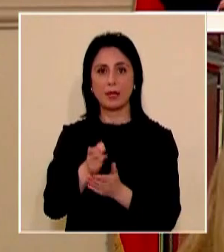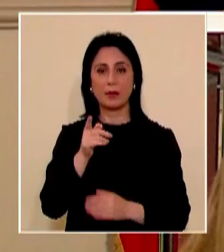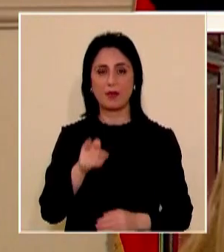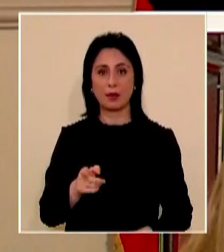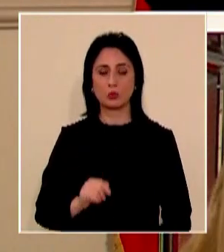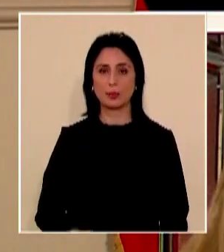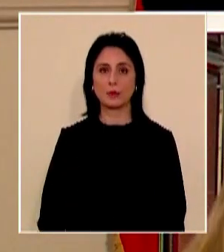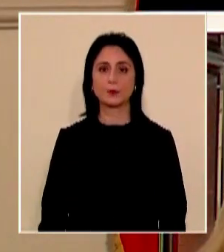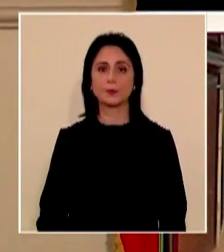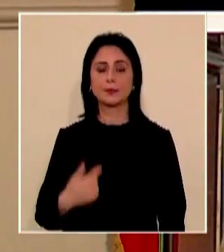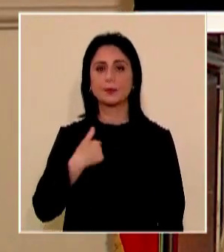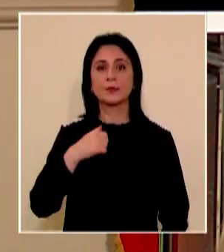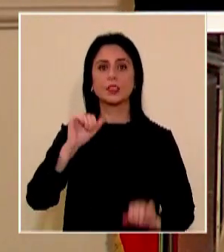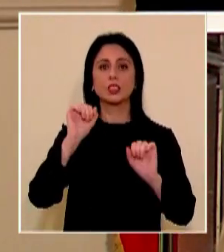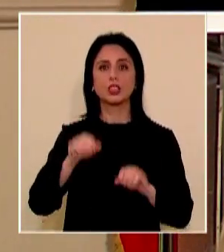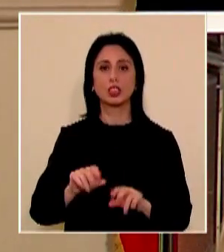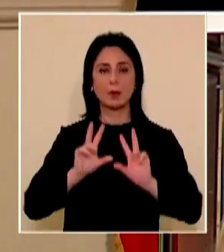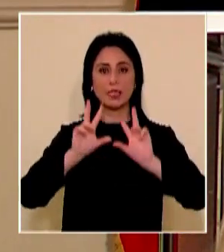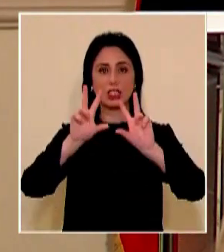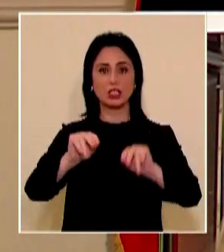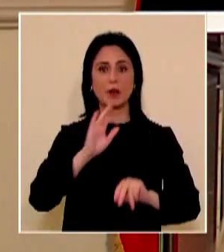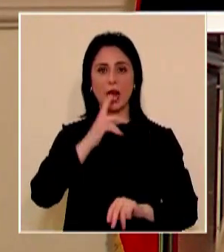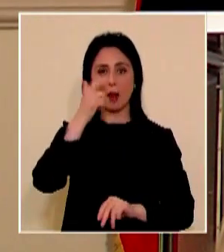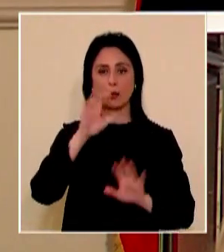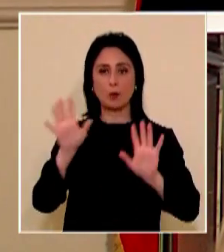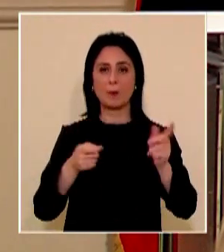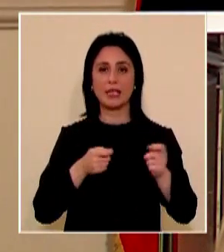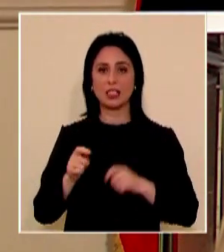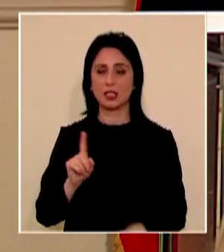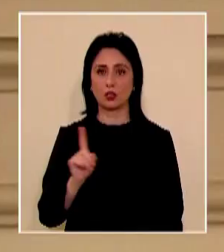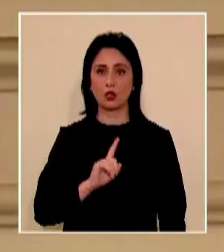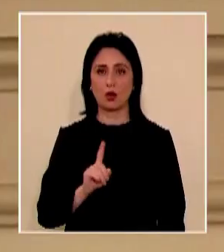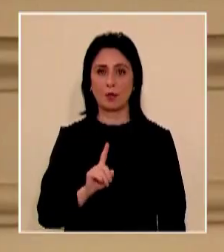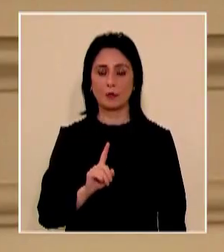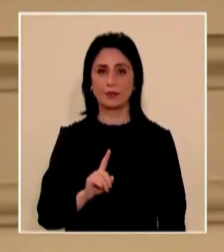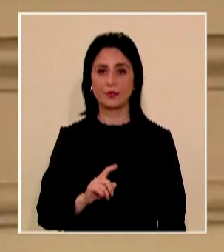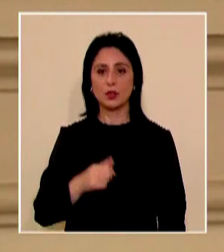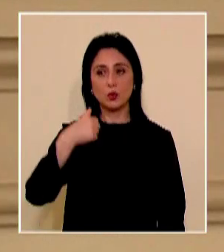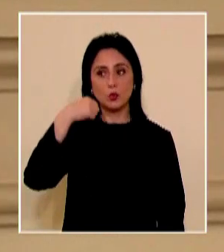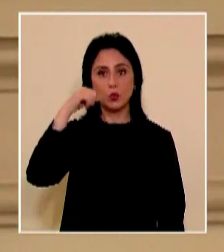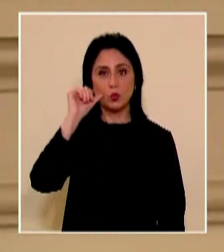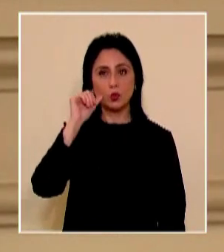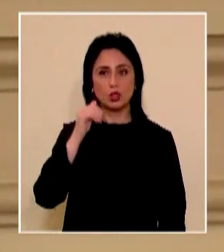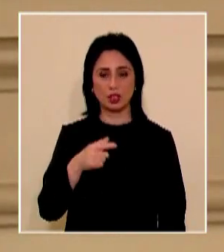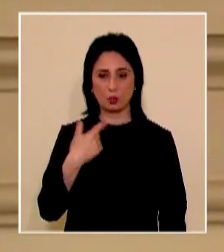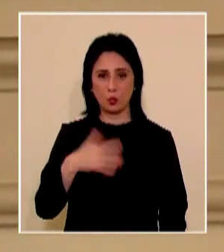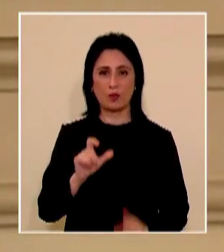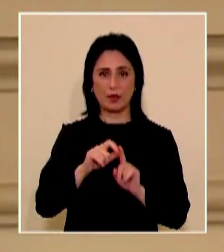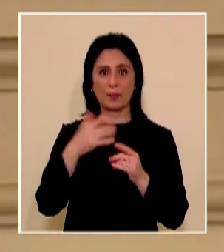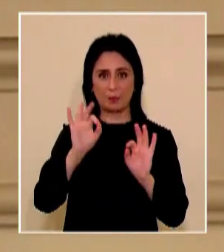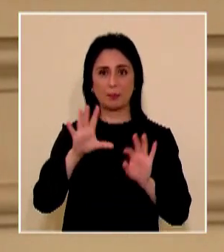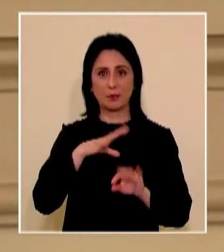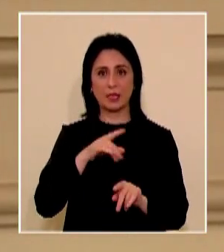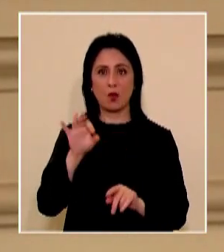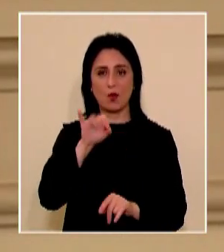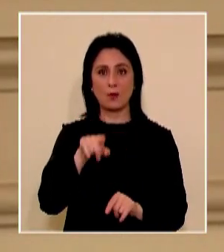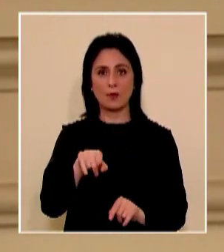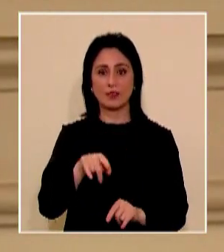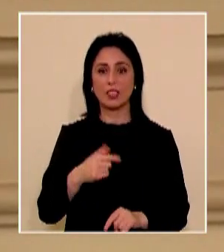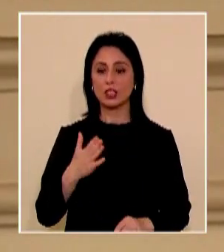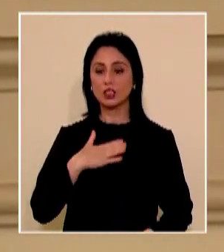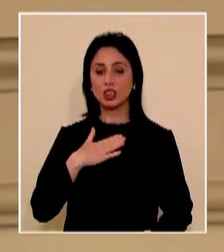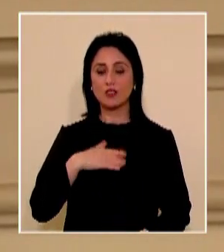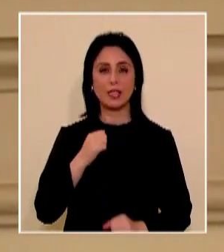Mogę obiecać także pani prezydent, wczoraj zresztą też to mówiłem, że będziemy podnosili